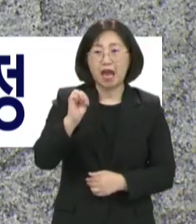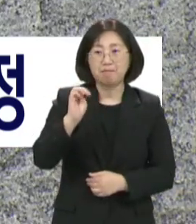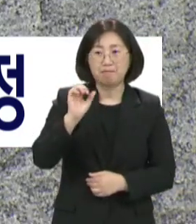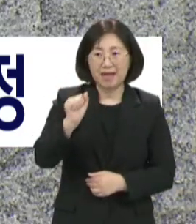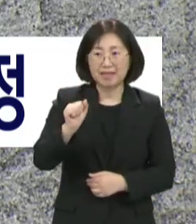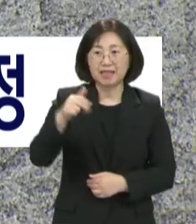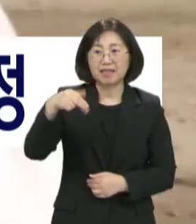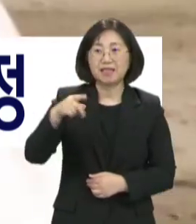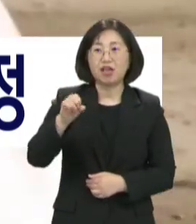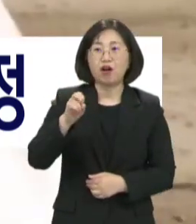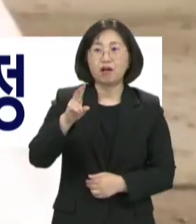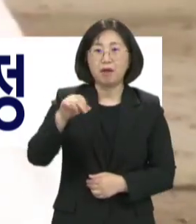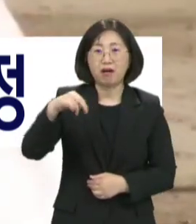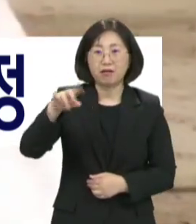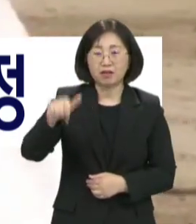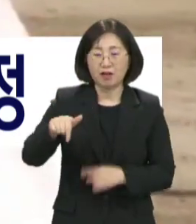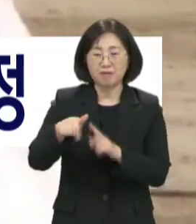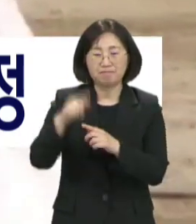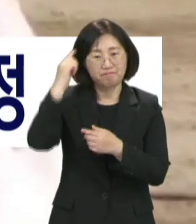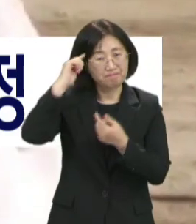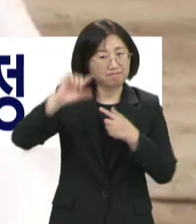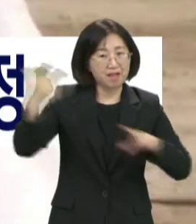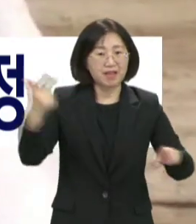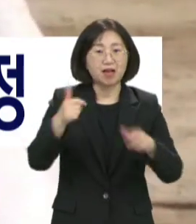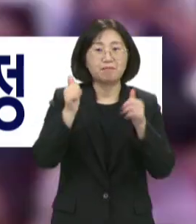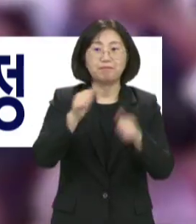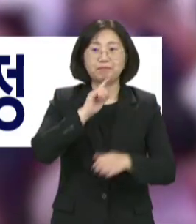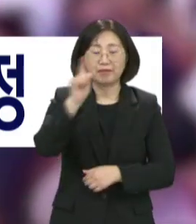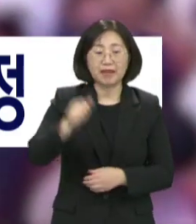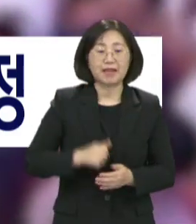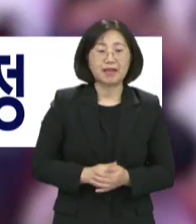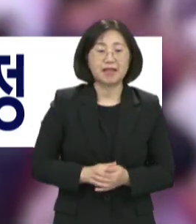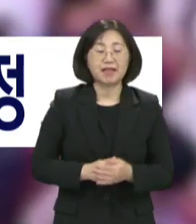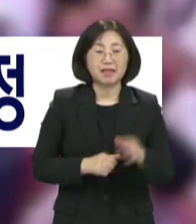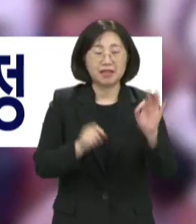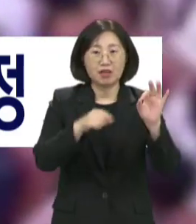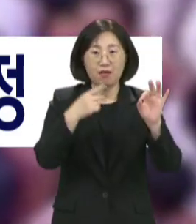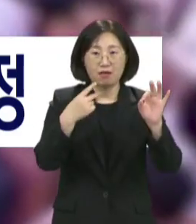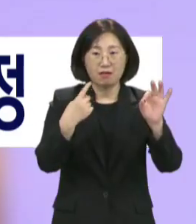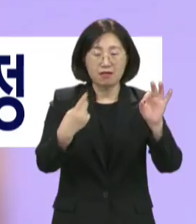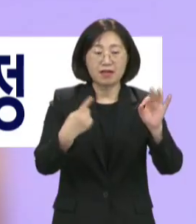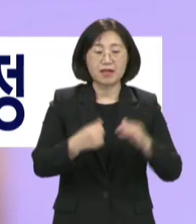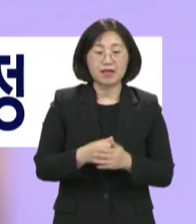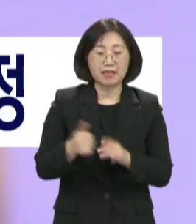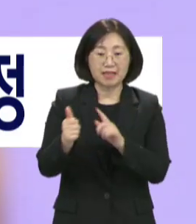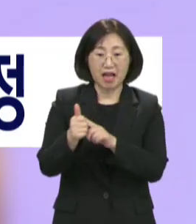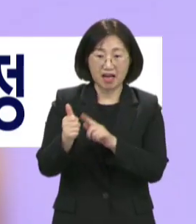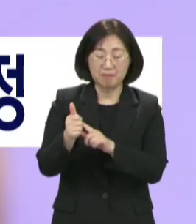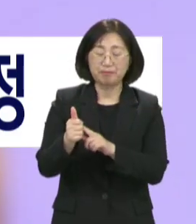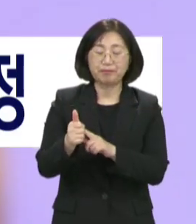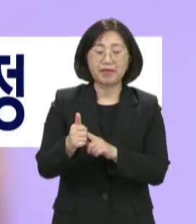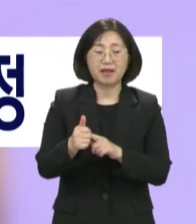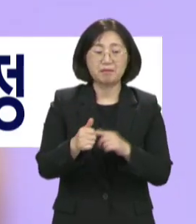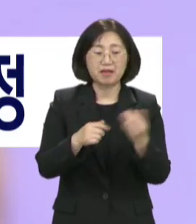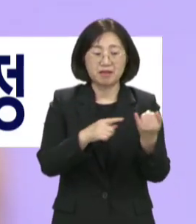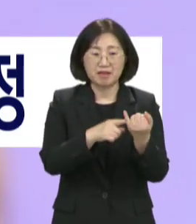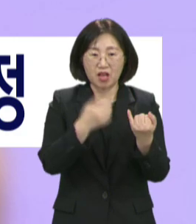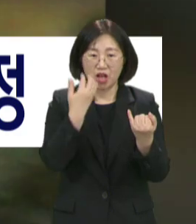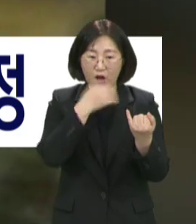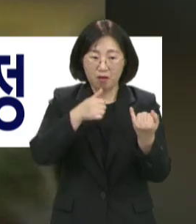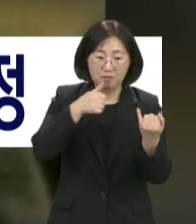총재가 판결에 불복해 상고했습니다. 지난 2일 대전고법 형사 3부는 정 씨가 저항이 불가능했던